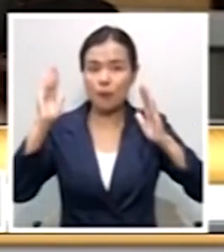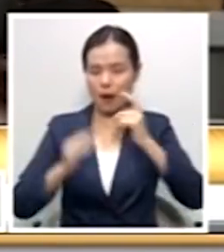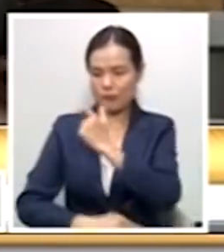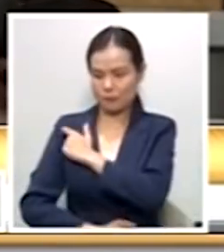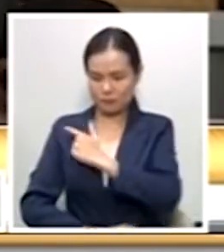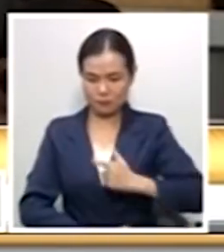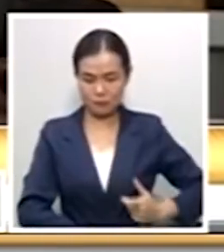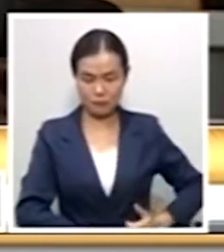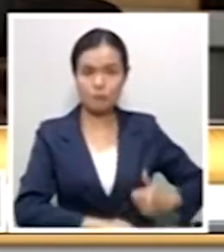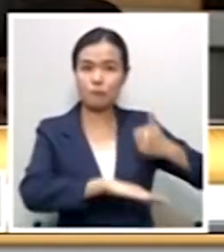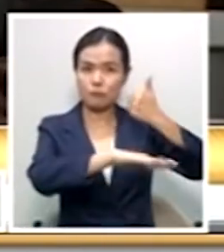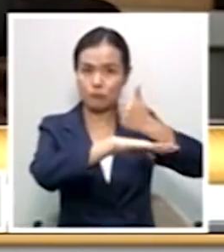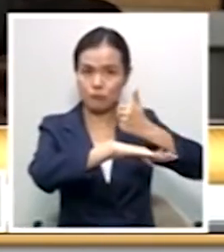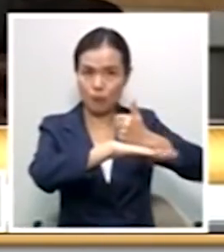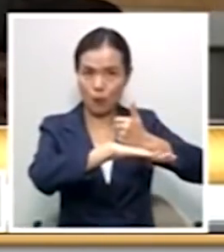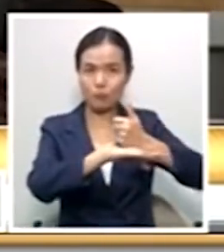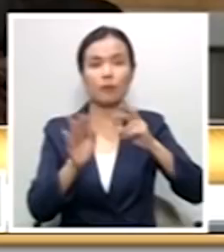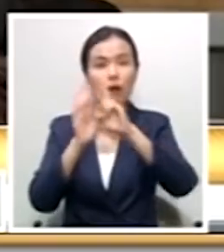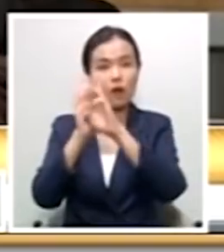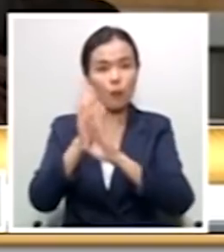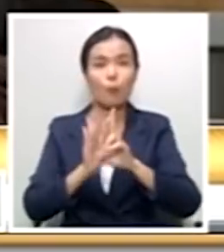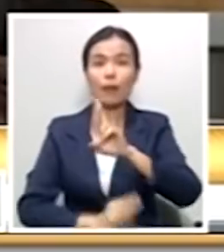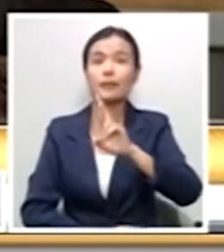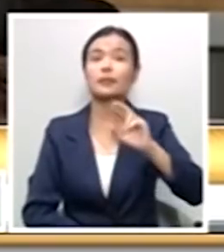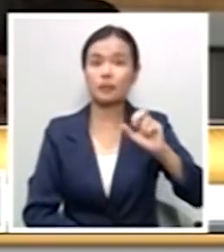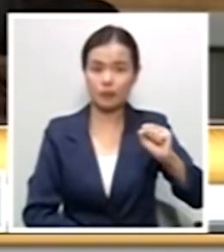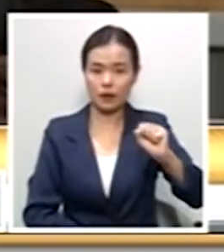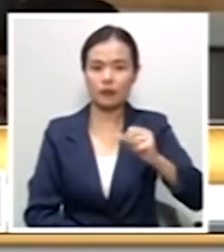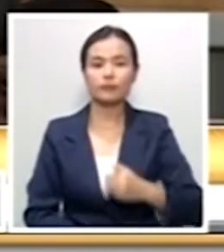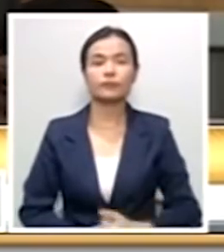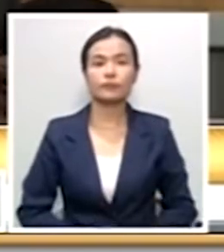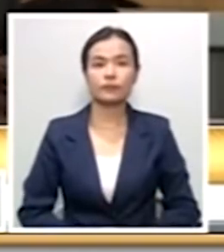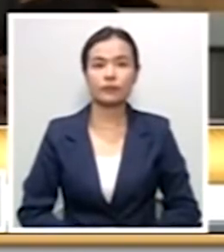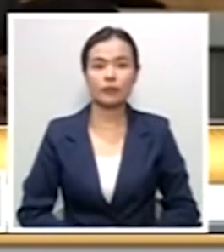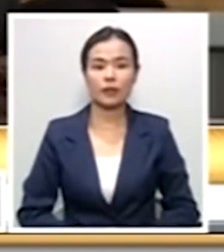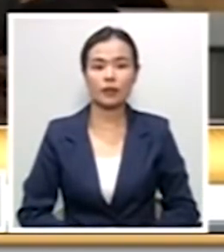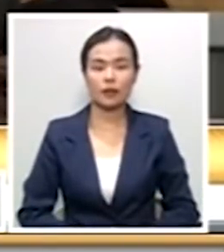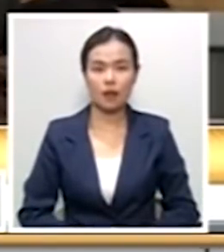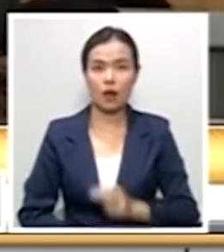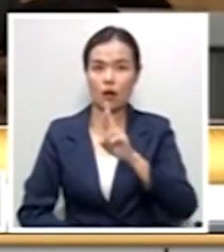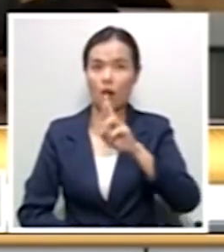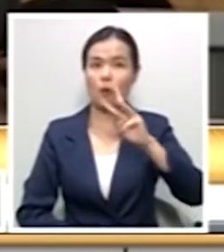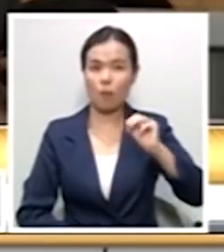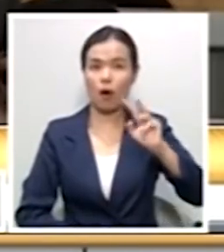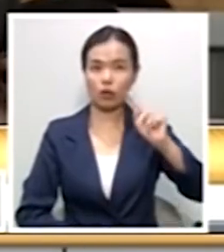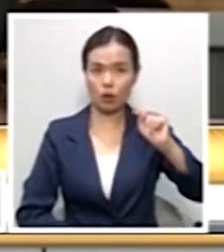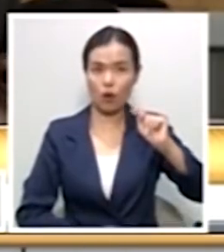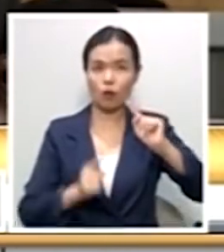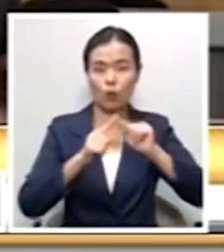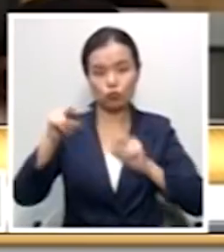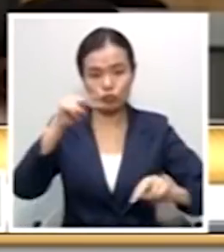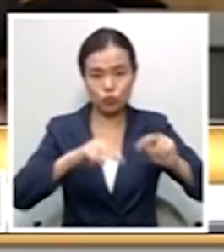ทรงเป็นประมุขและระบบรัฐสภาท่านประธานครับคณะรัฐมนตรีภายใต้การนำของพลเอกประยุทธ์จันทร์โอช